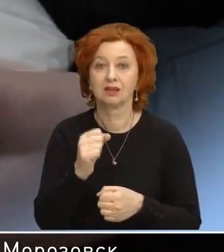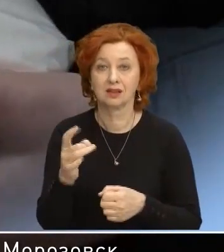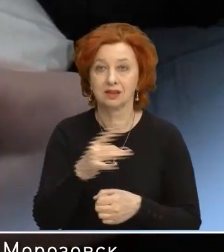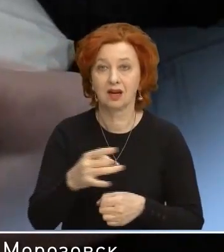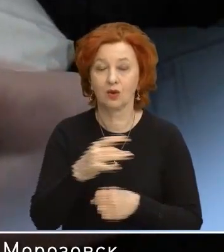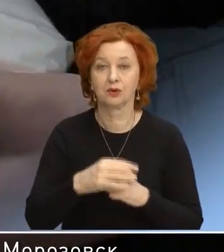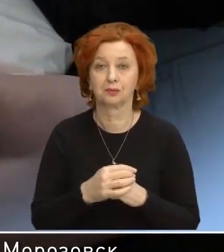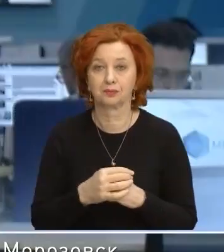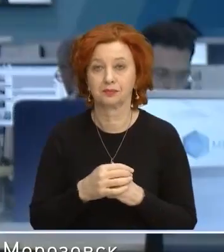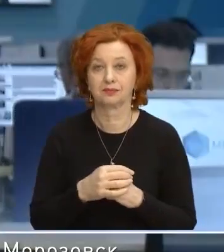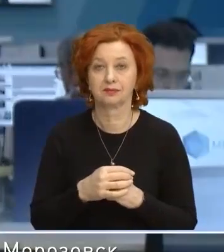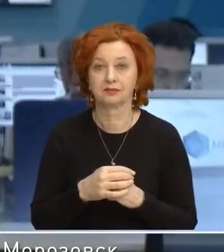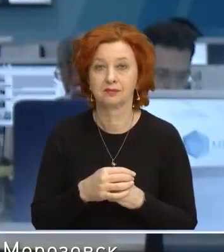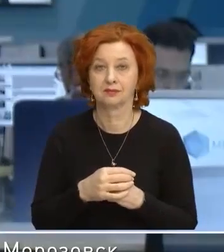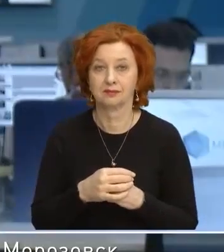район.